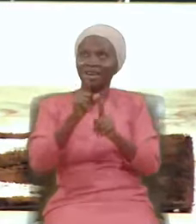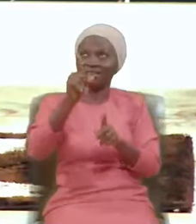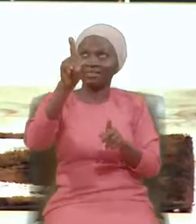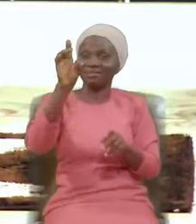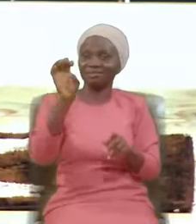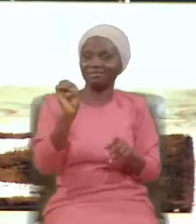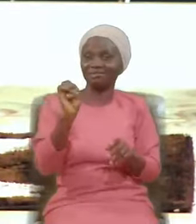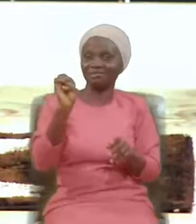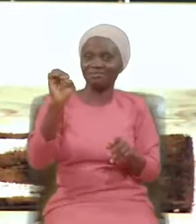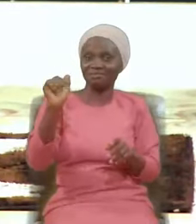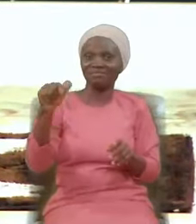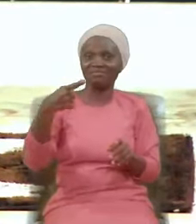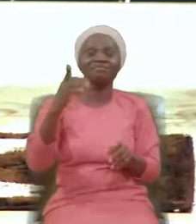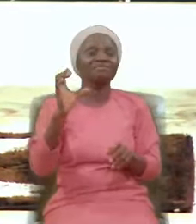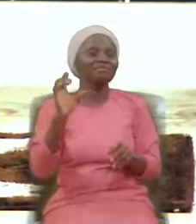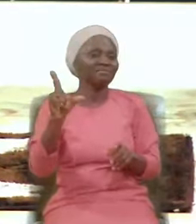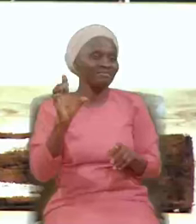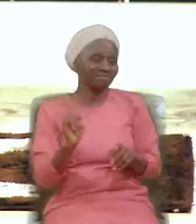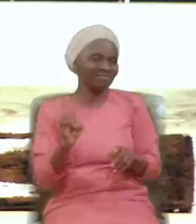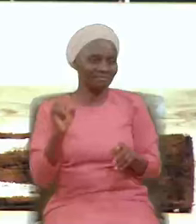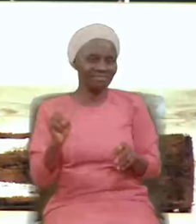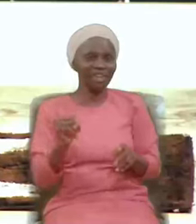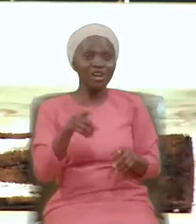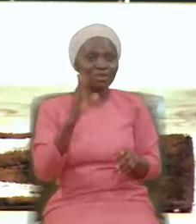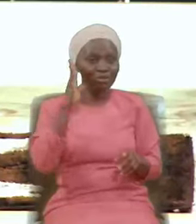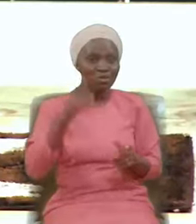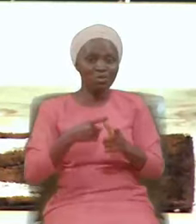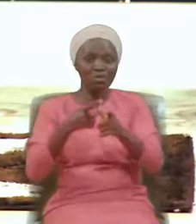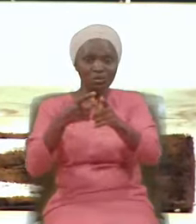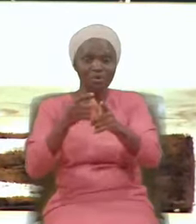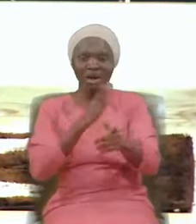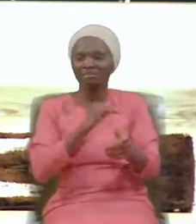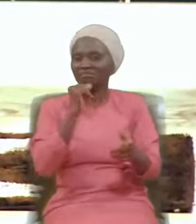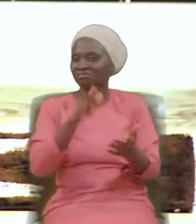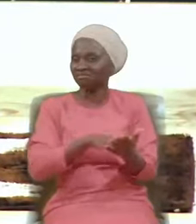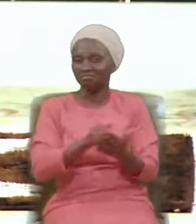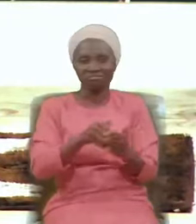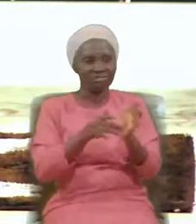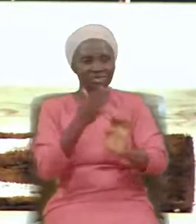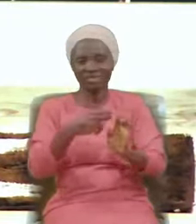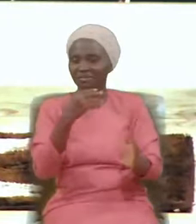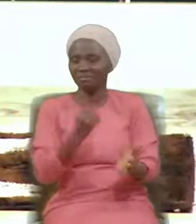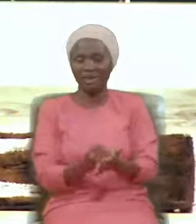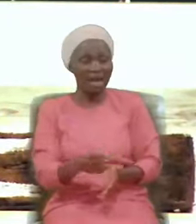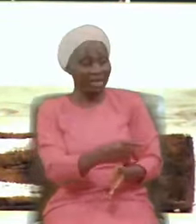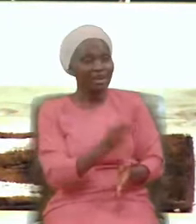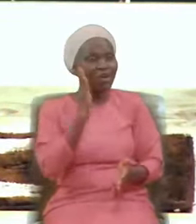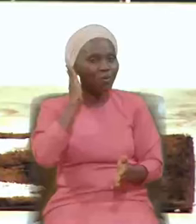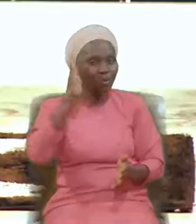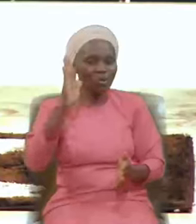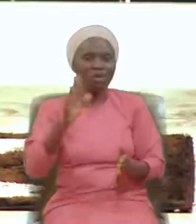aigles. Ils courent et ne se lassent point. Ils courent et ne se lassent point.